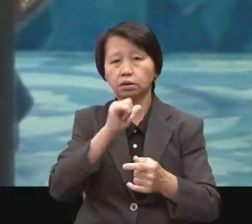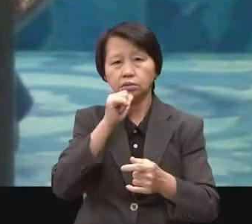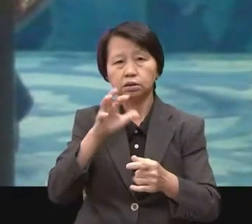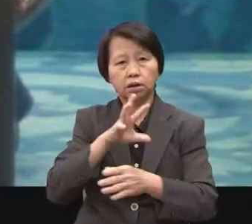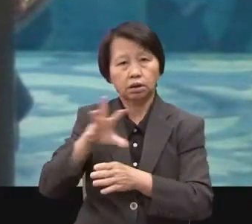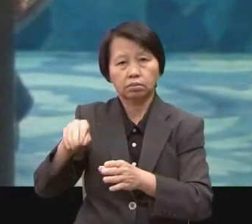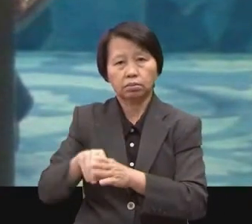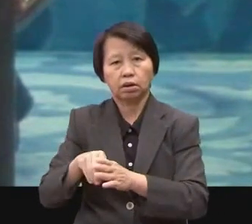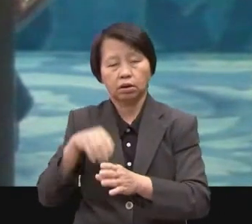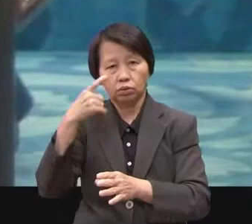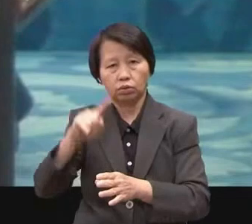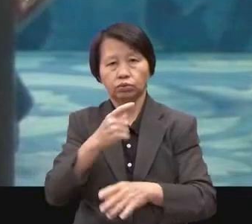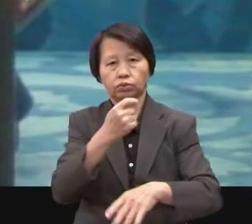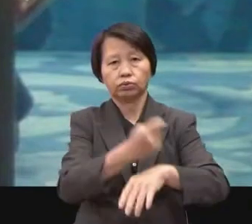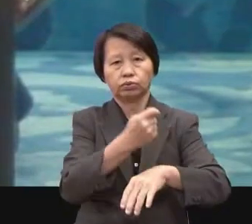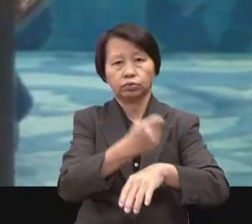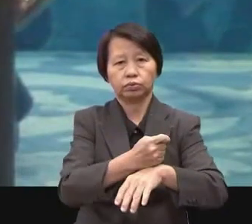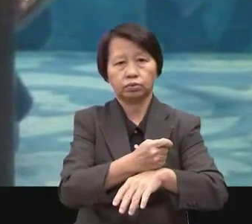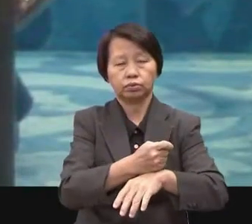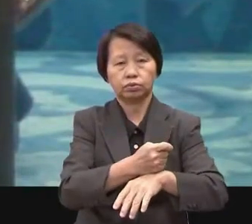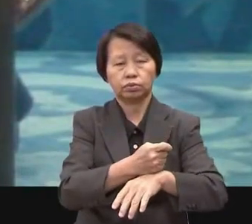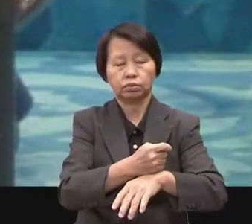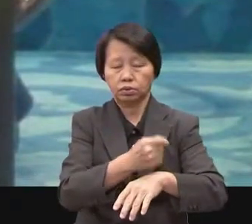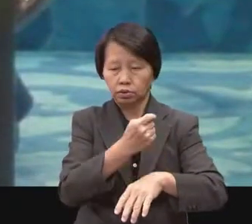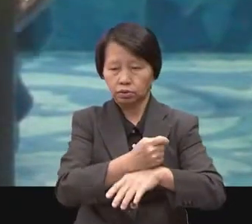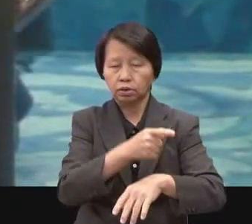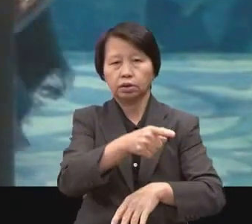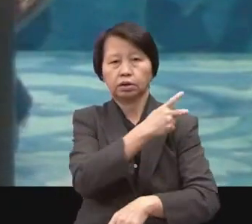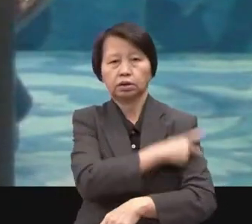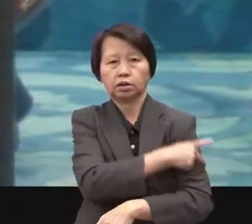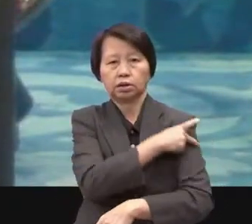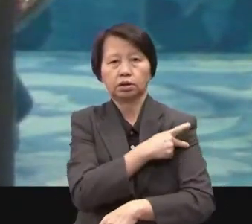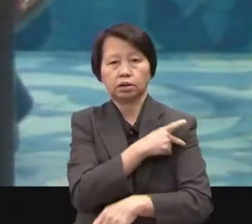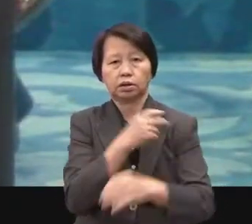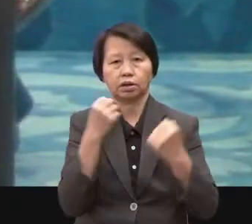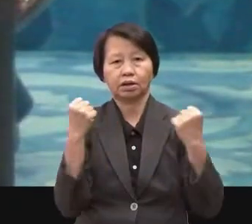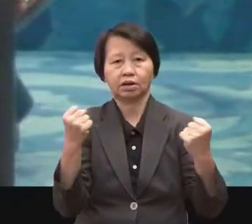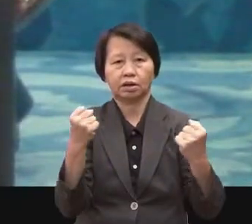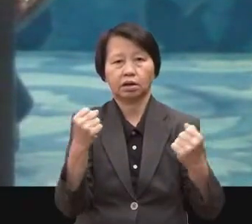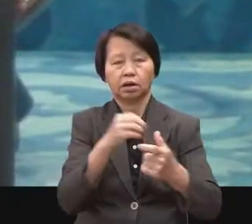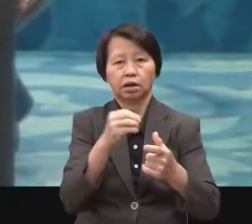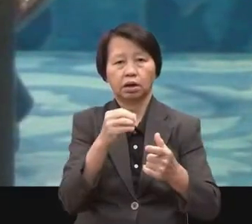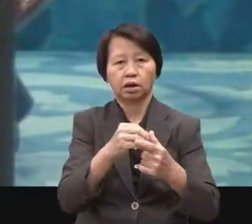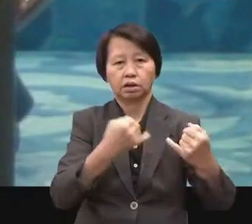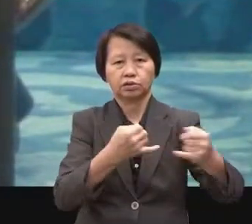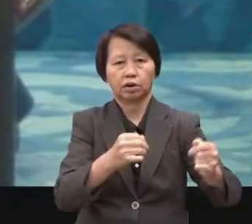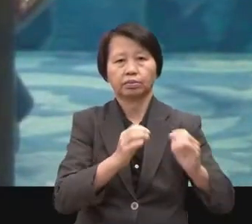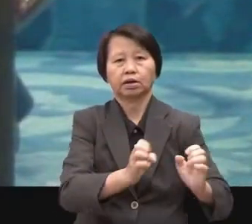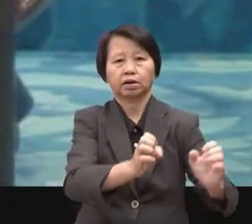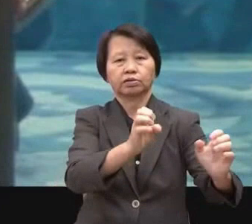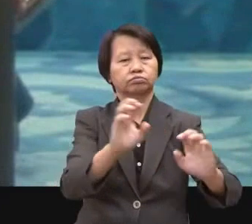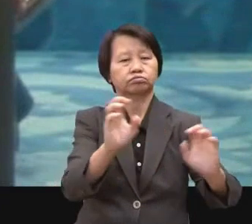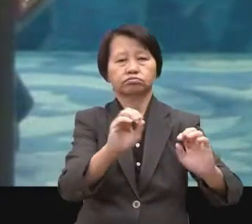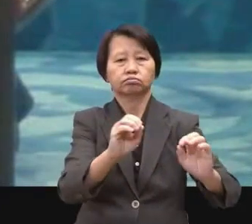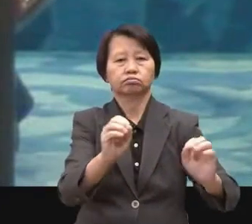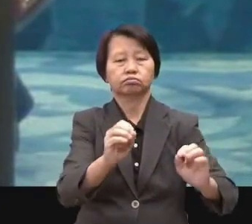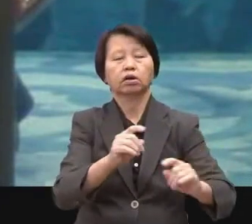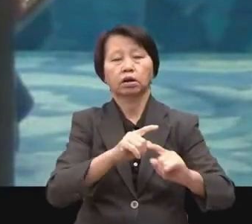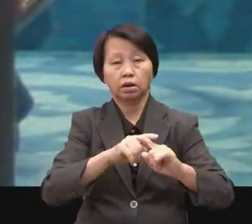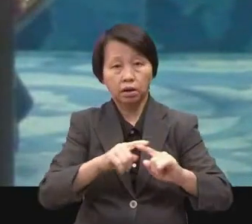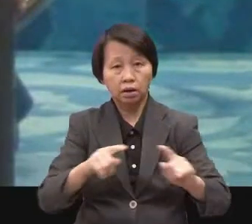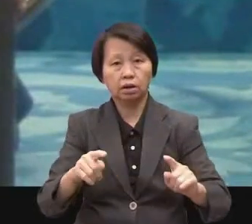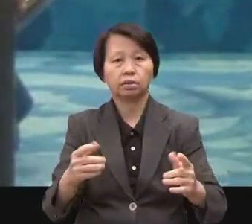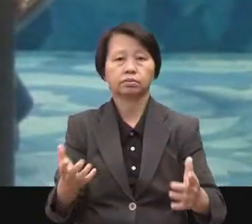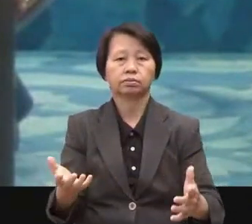bagi yang bertugas di klinik kesehatan atau kecepatan jabatan kecemasan maka oli